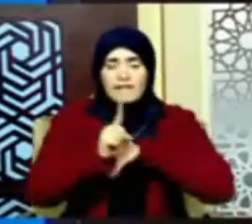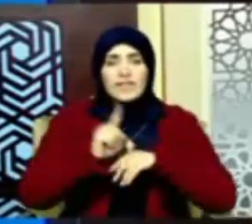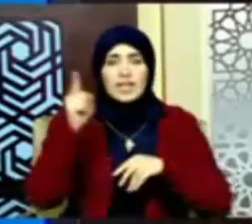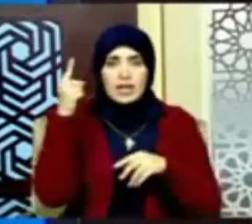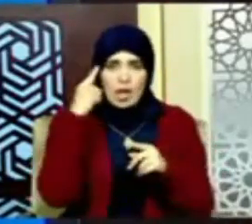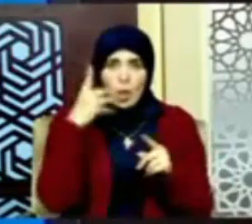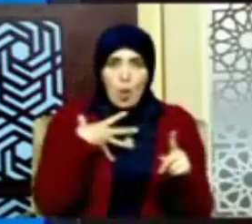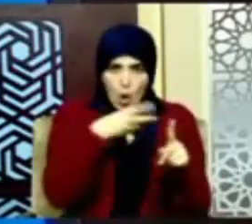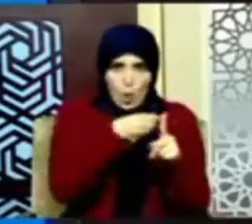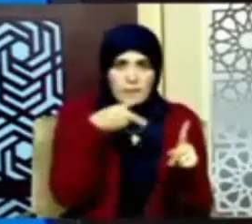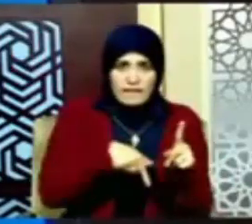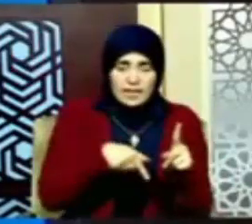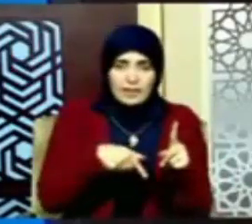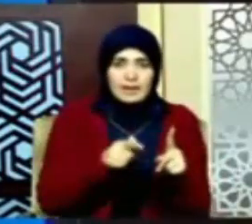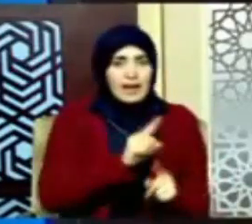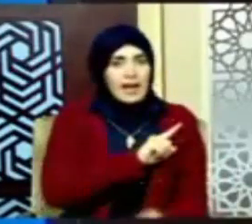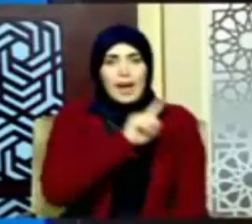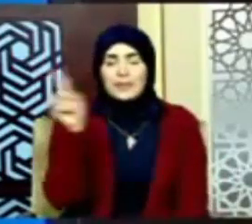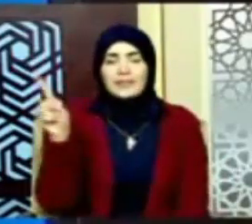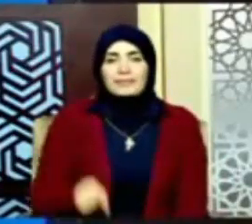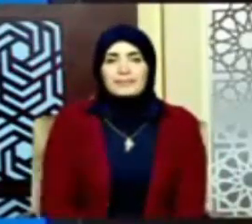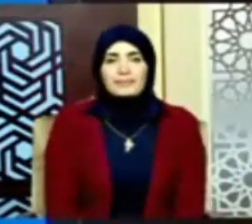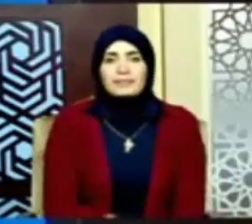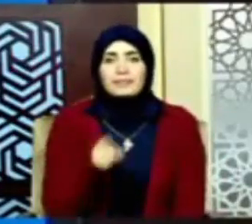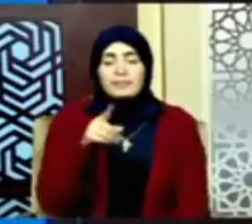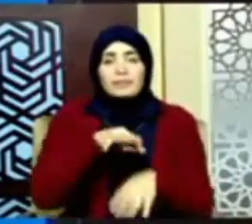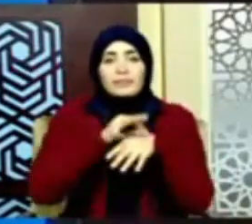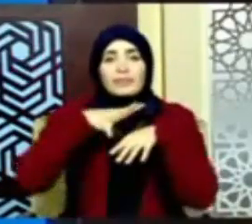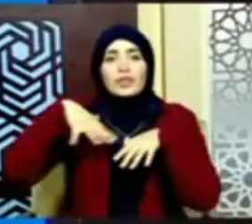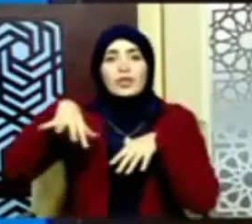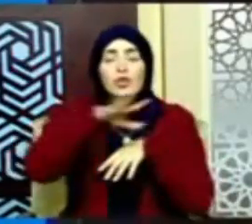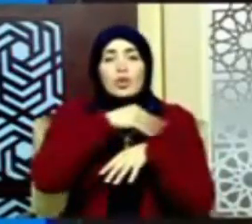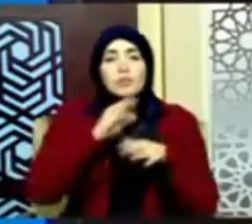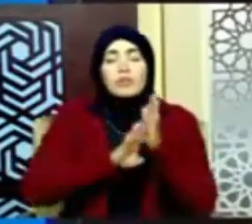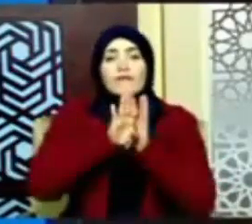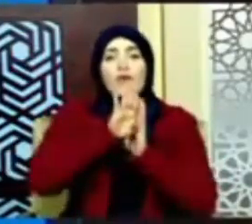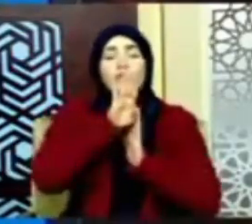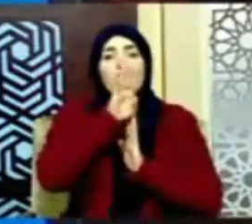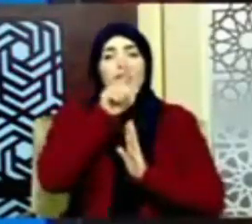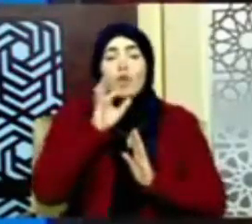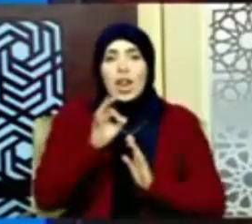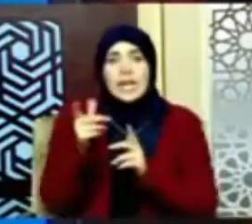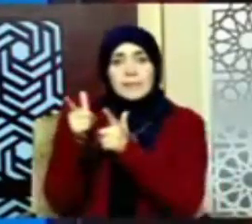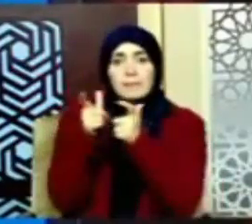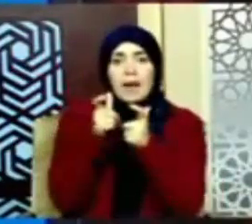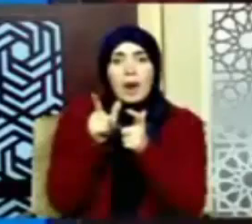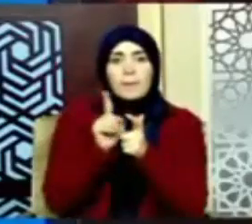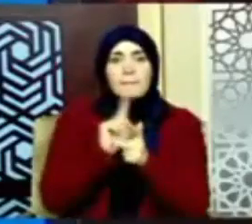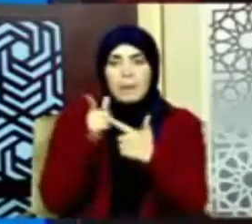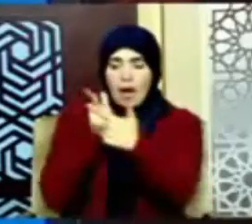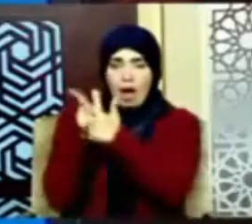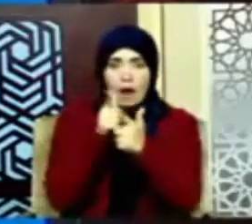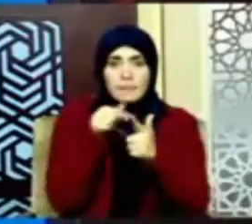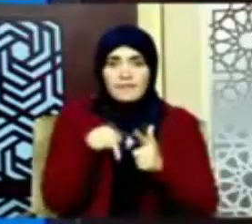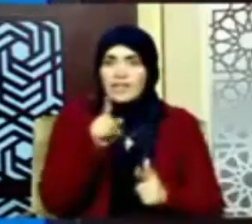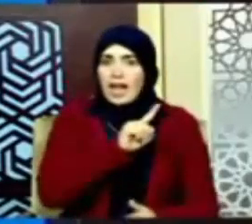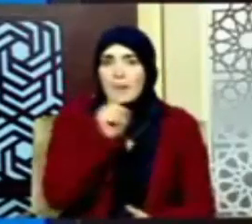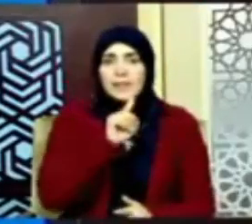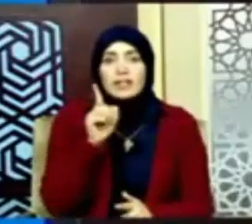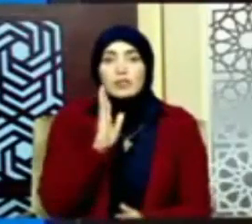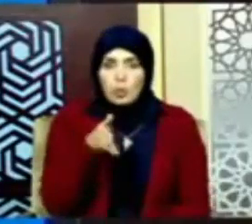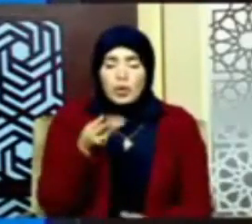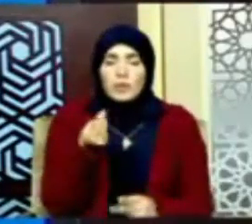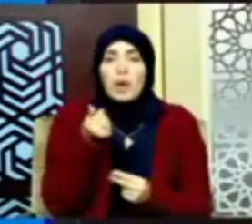التي تغزو العالم بأسلحتها. ربما هناك مشكلات كثيرة وكلفة مالية